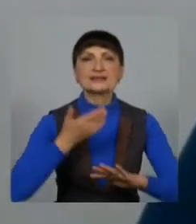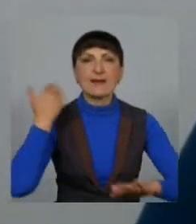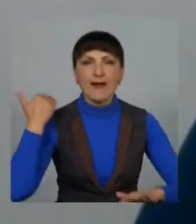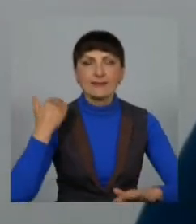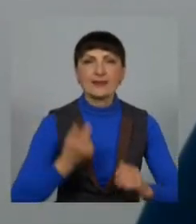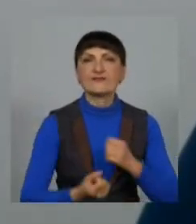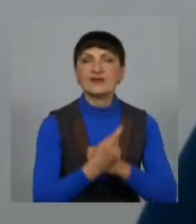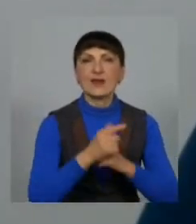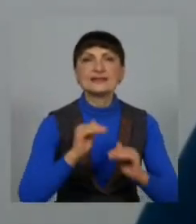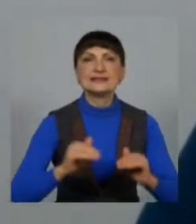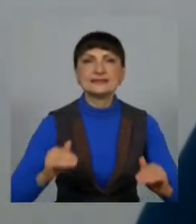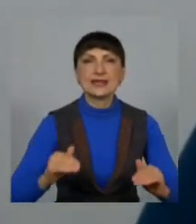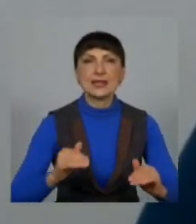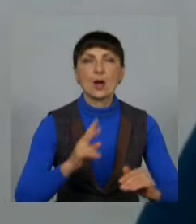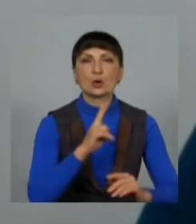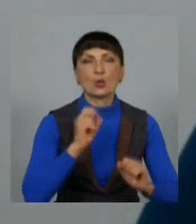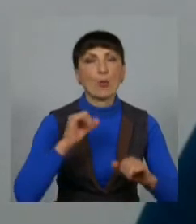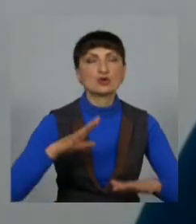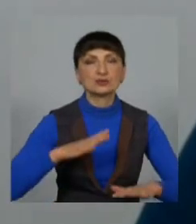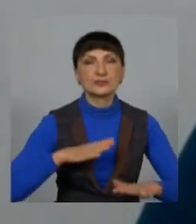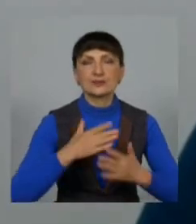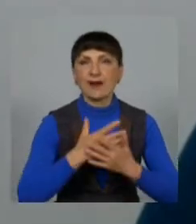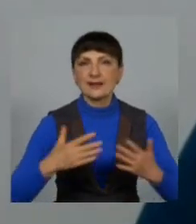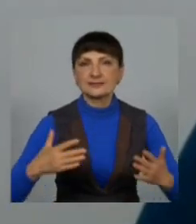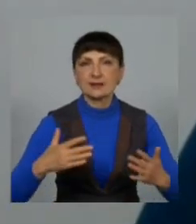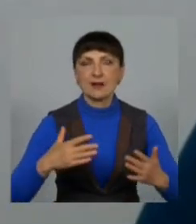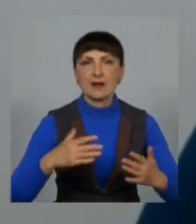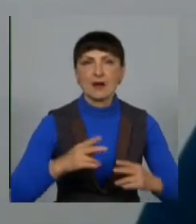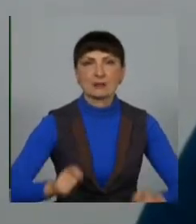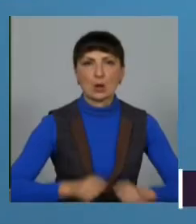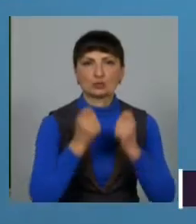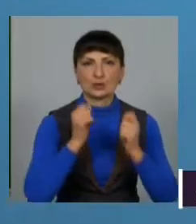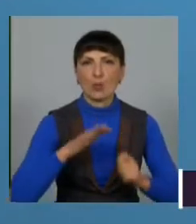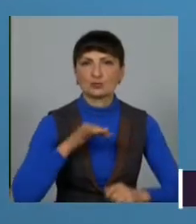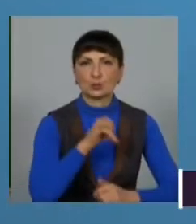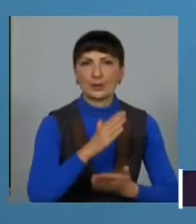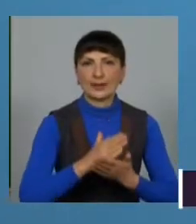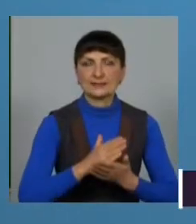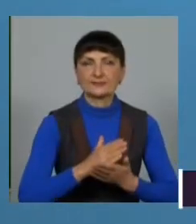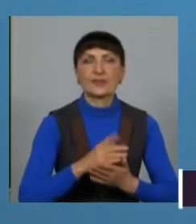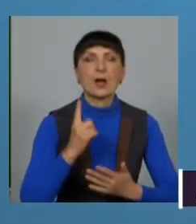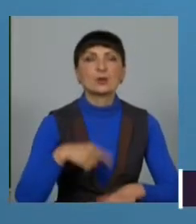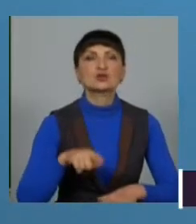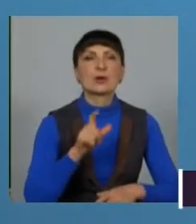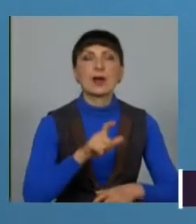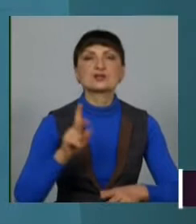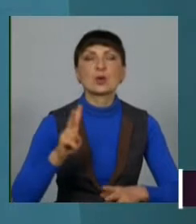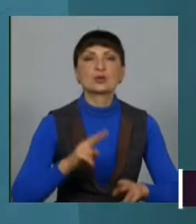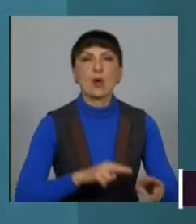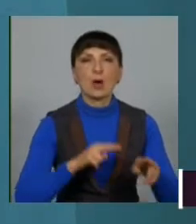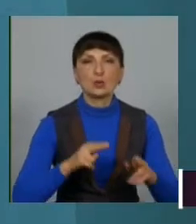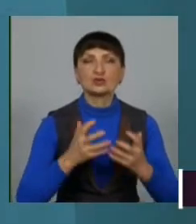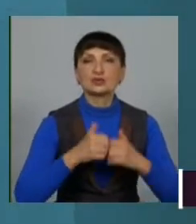заранее выявлять детей, склонных к различным формам правонарушений. Тем временем владеющих гражданским оружием в